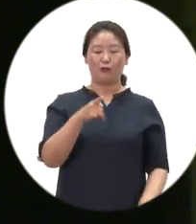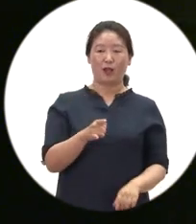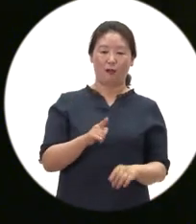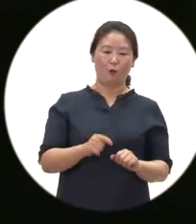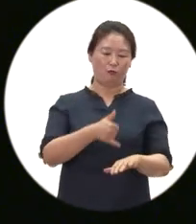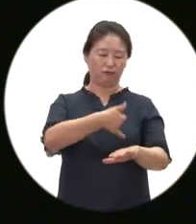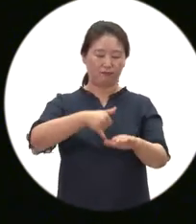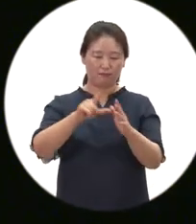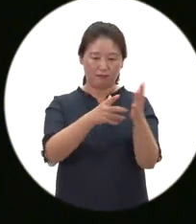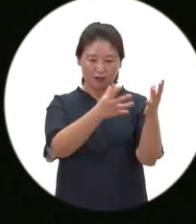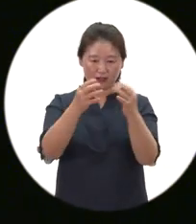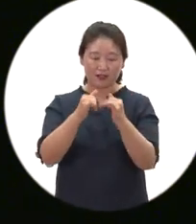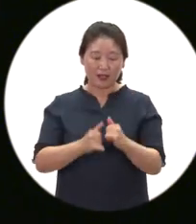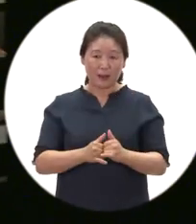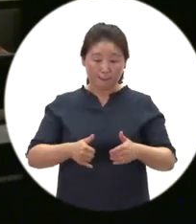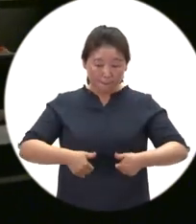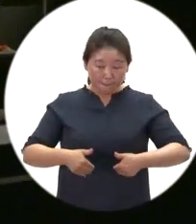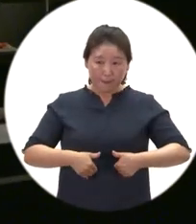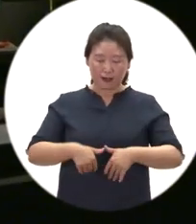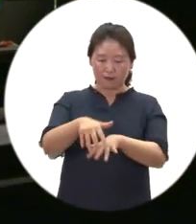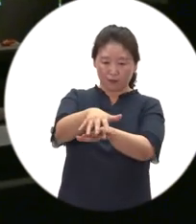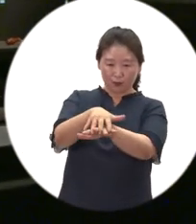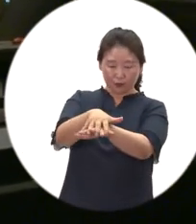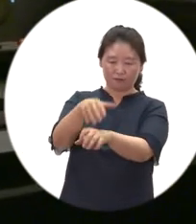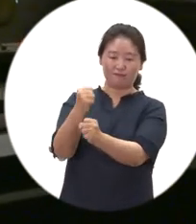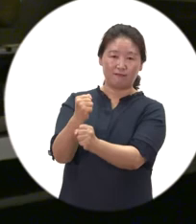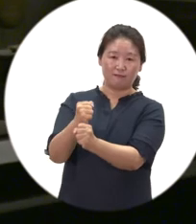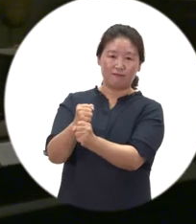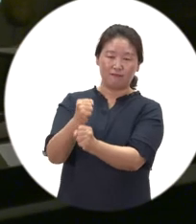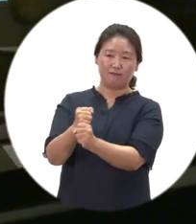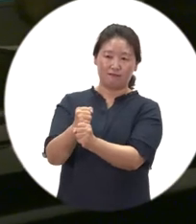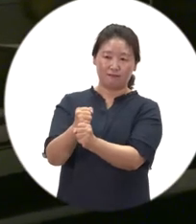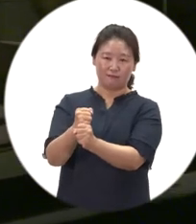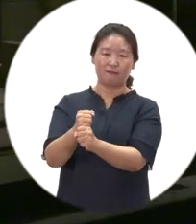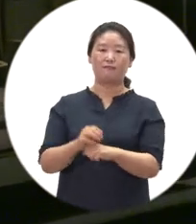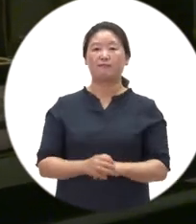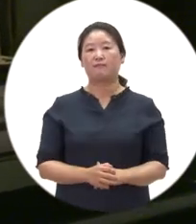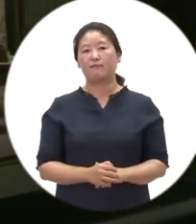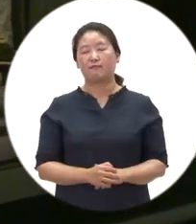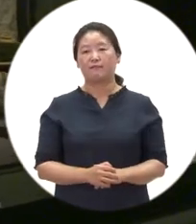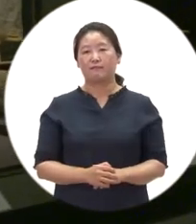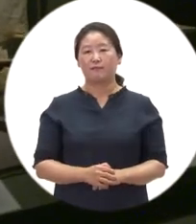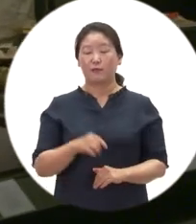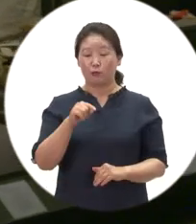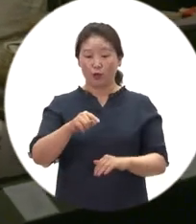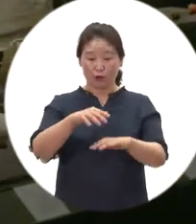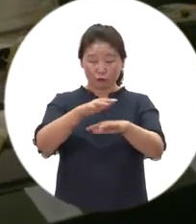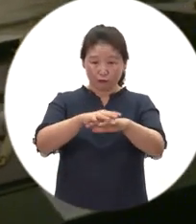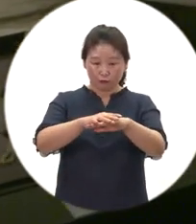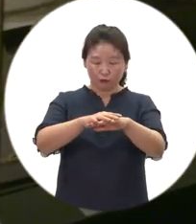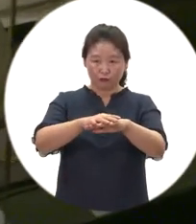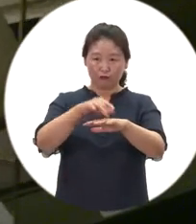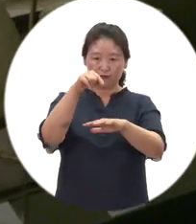많은 노동력이 필요한 농사일을 처리하기 위해 마을 단위로 결성하는 공동노동 조직입니다. 두레의 주체인